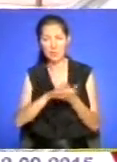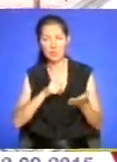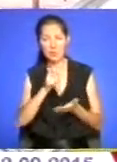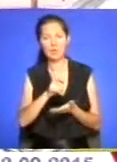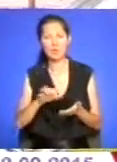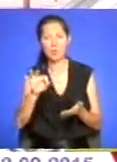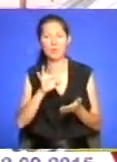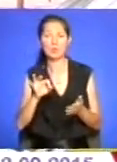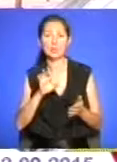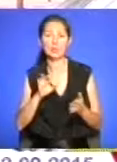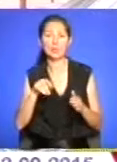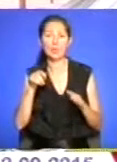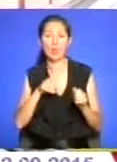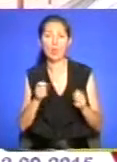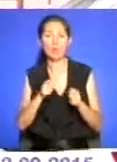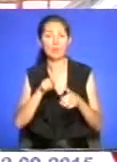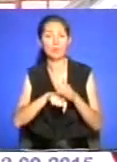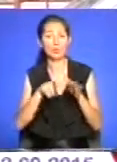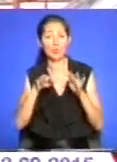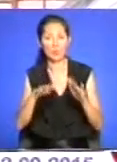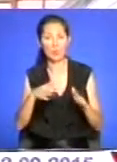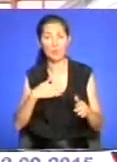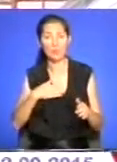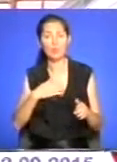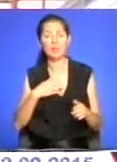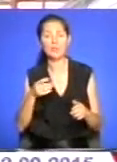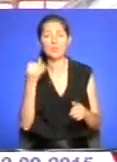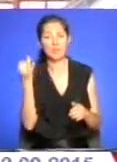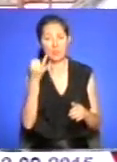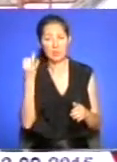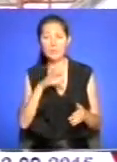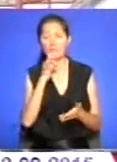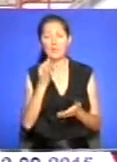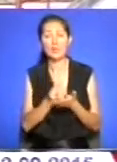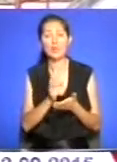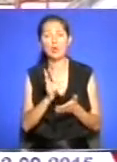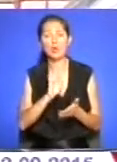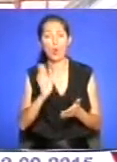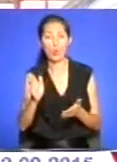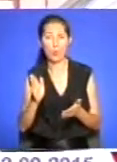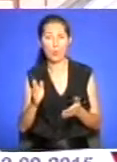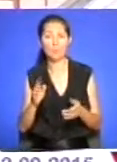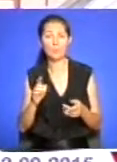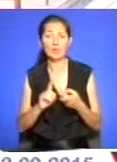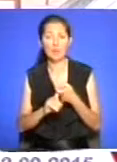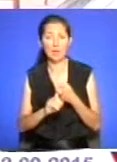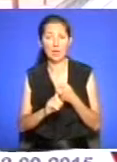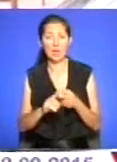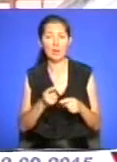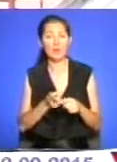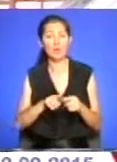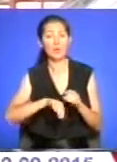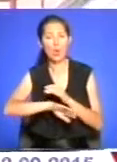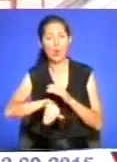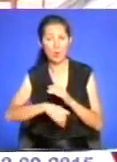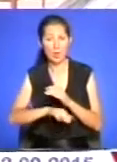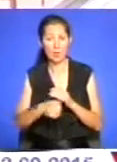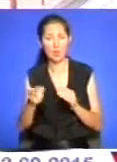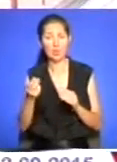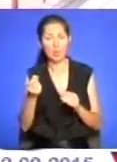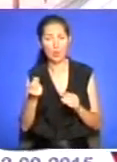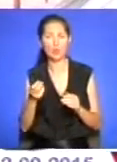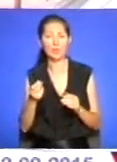і мене найкоротші терміни цікавить відповідальність тих людей, хто був причетний до такого розкрадання в межах перинатального центру матері і дитини.